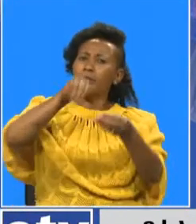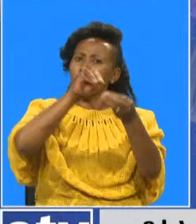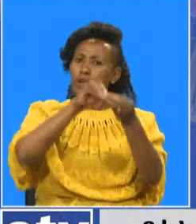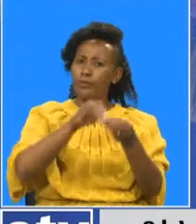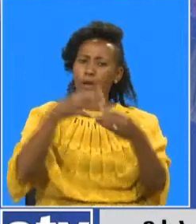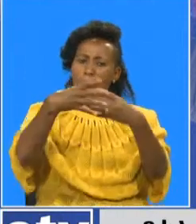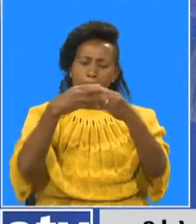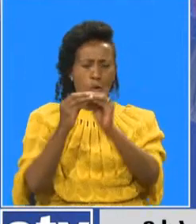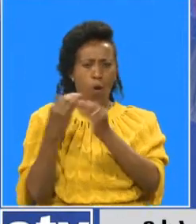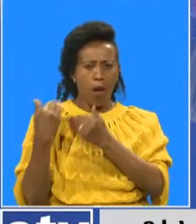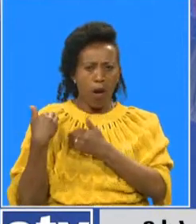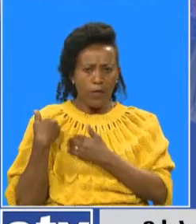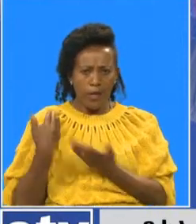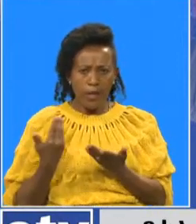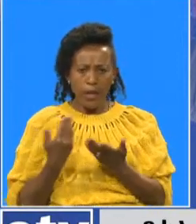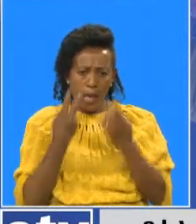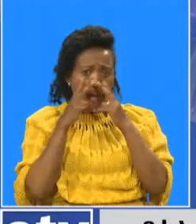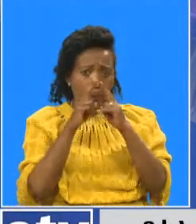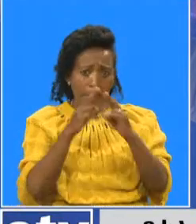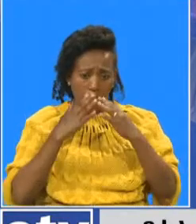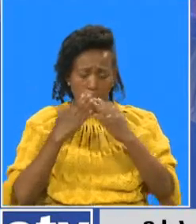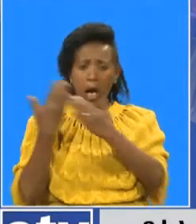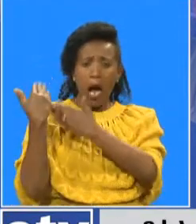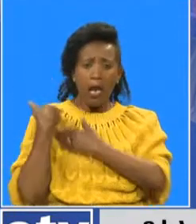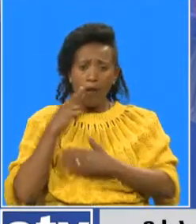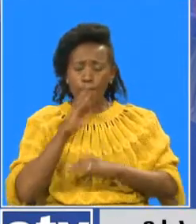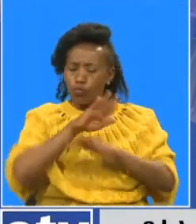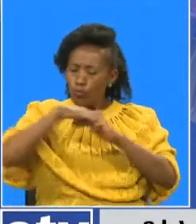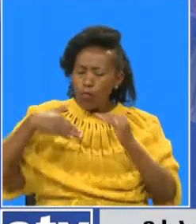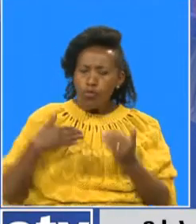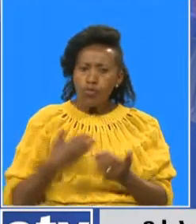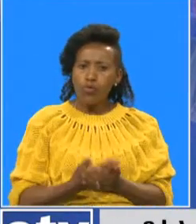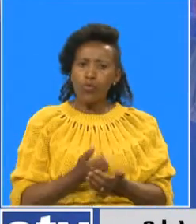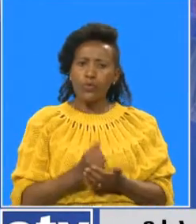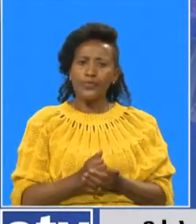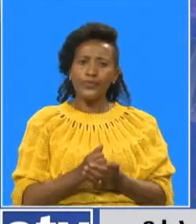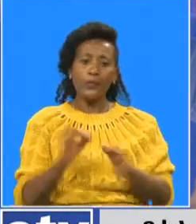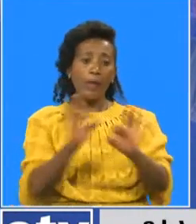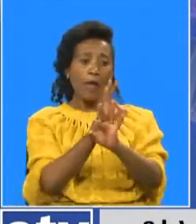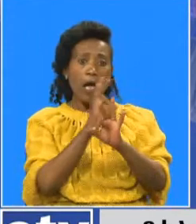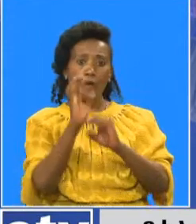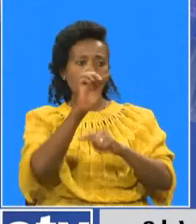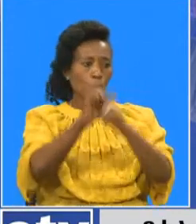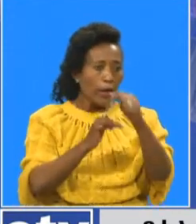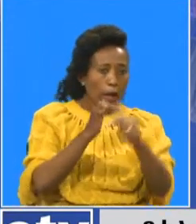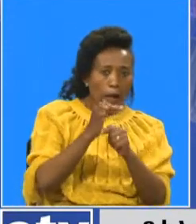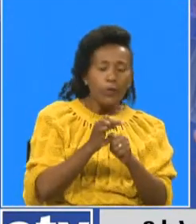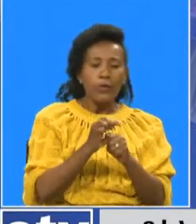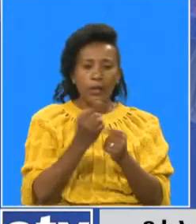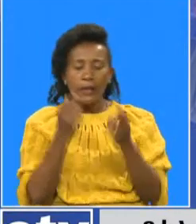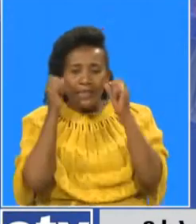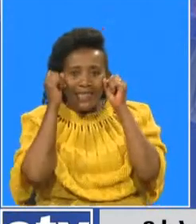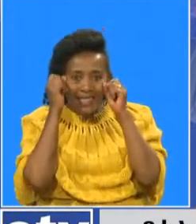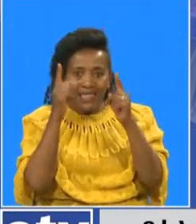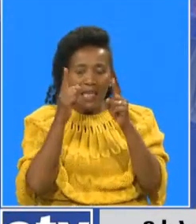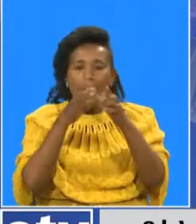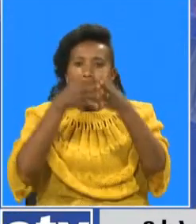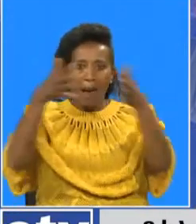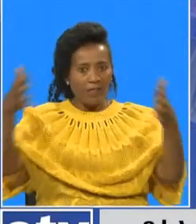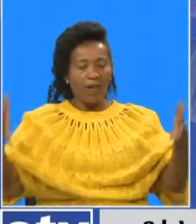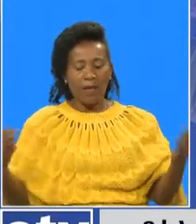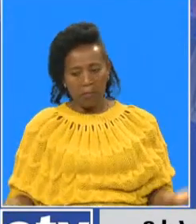የቢሮ ኃላፊዎች የሚመለከታቸው ኃላፊዎች ሁሉ በየፋብሪካዎቹ ይሄዱ you know ግንዛቤ